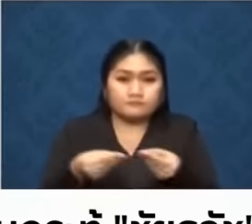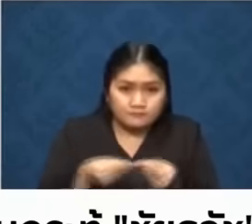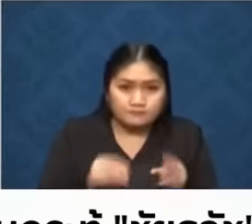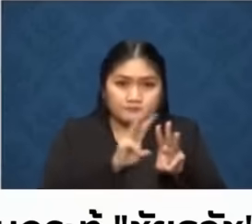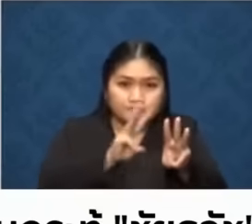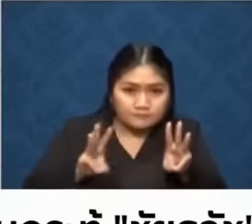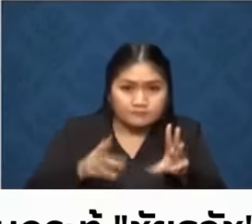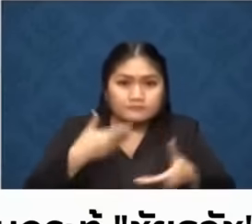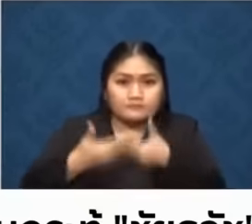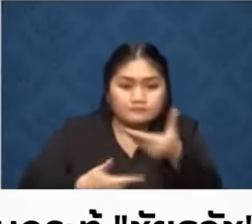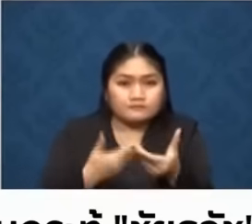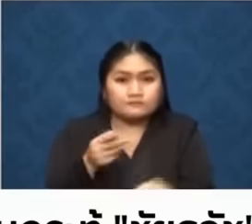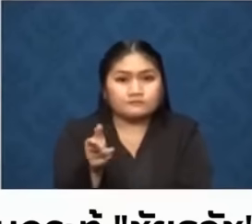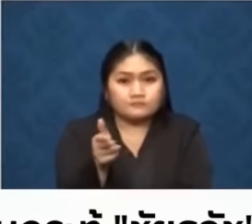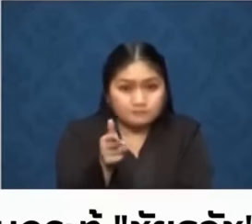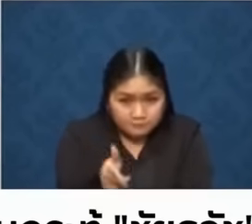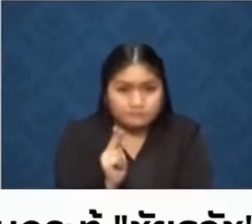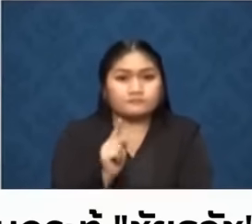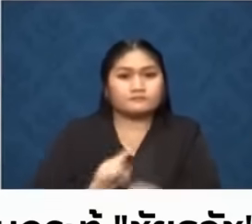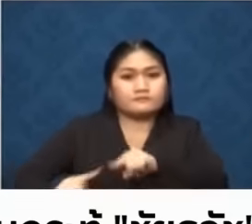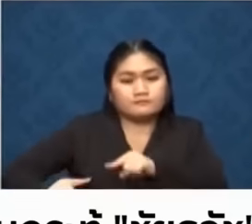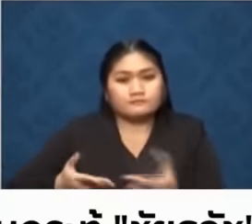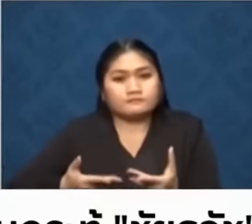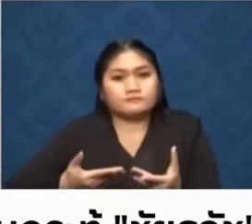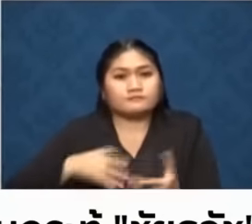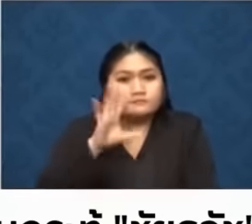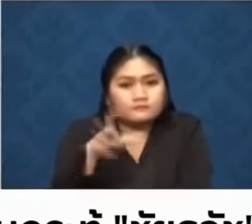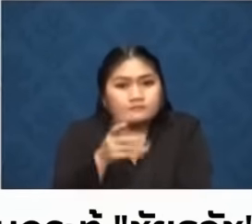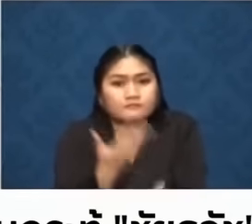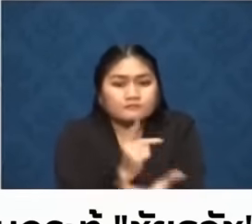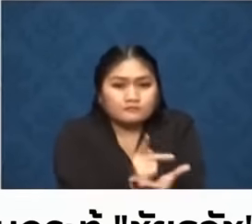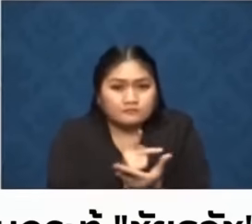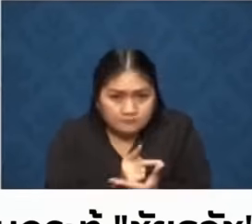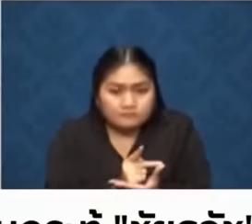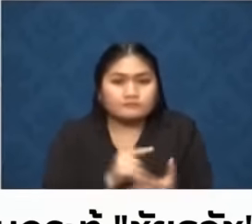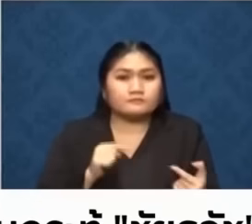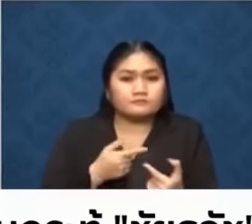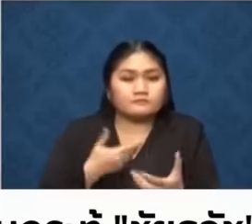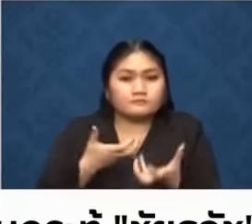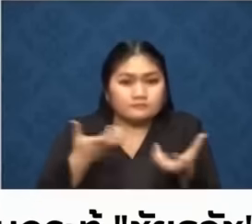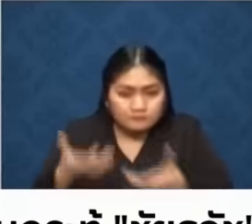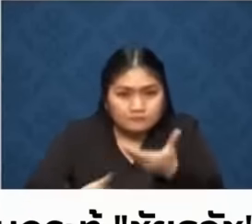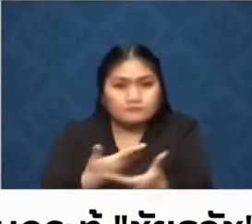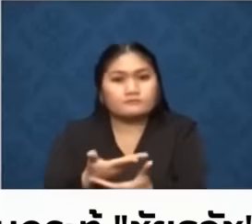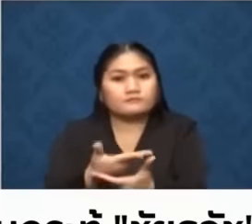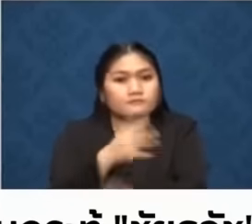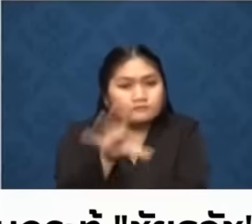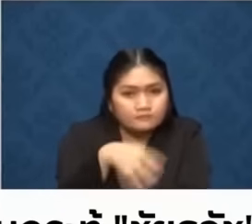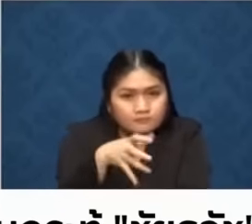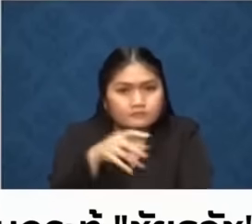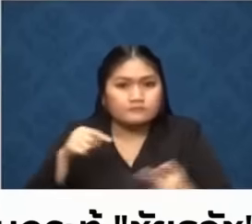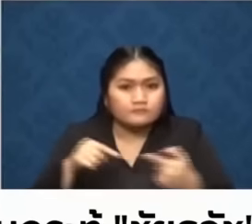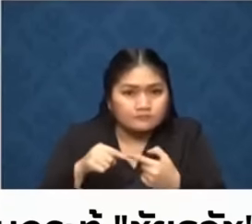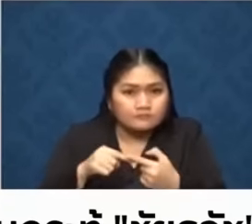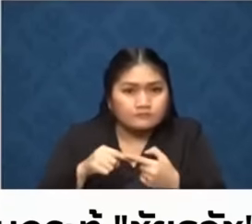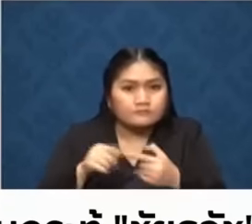ธรรมเขาก็ถามว่าไอ้การขึ้นมาถาม1ครั้งเนี่ยมันจะถามอยู่หลากหลายคำถามคือพูดง่ายท่านจะรวบทุกคำถามแล้วบ